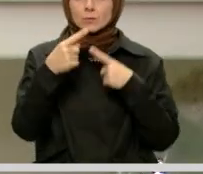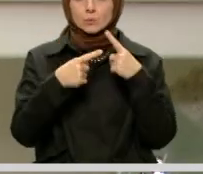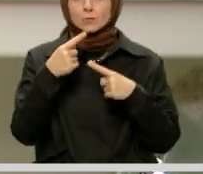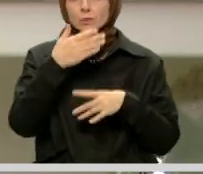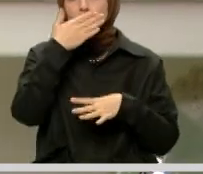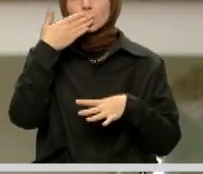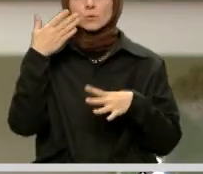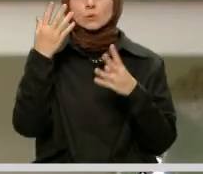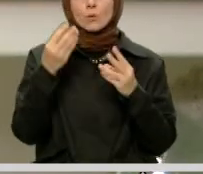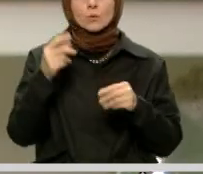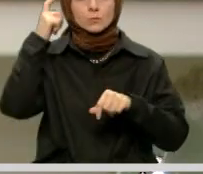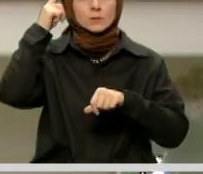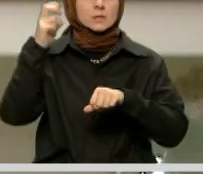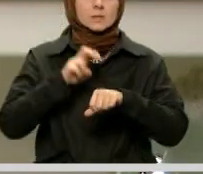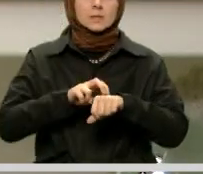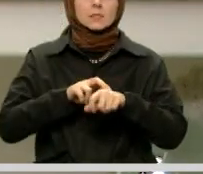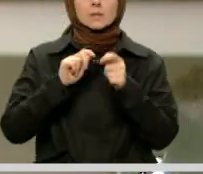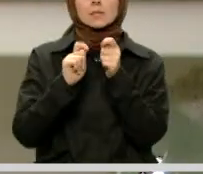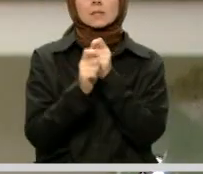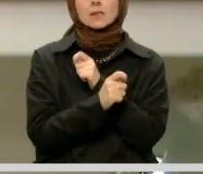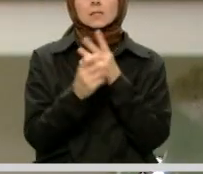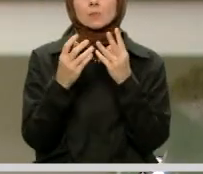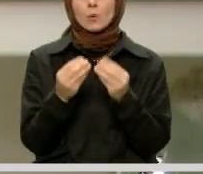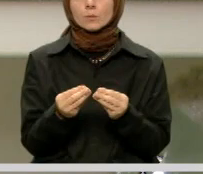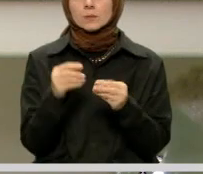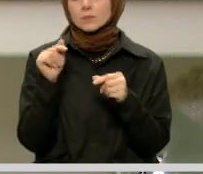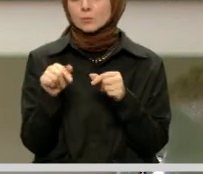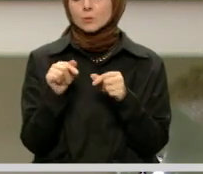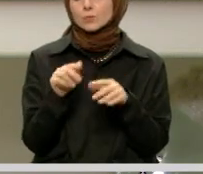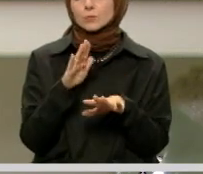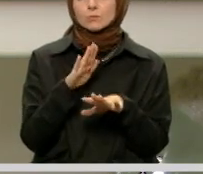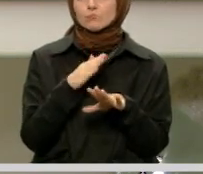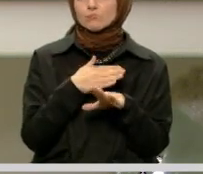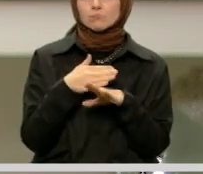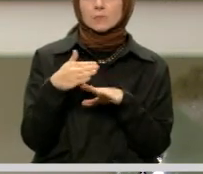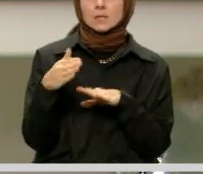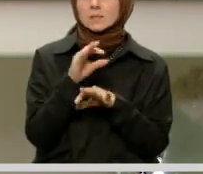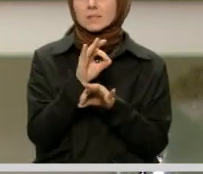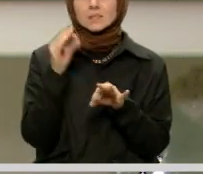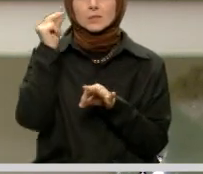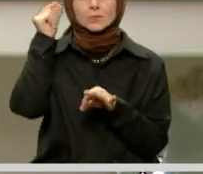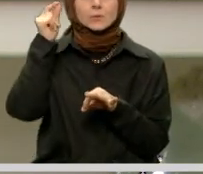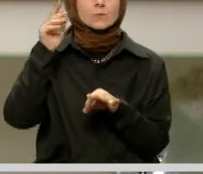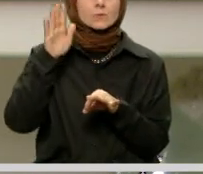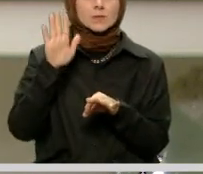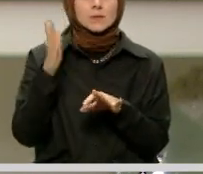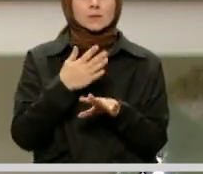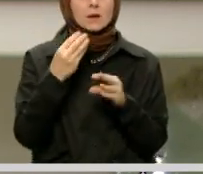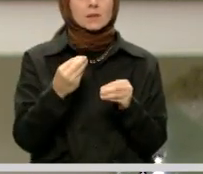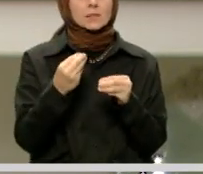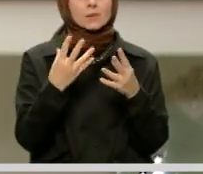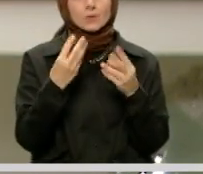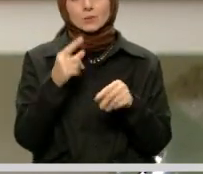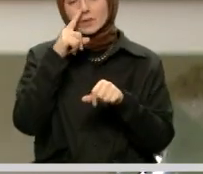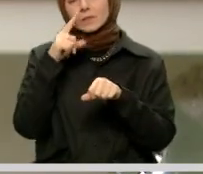olduğumuzu hatırlatsak, değişim dönüşüm geçirmek üzere bu günleri geçirdiğimizi hiç aklımızdan çıkarmasak çok daha iyi olacak diye ümit ediyoruz,